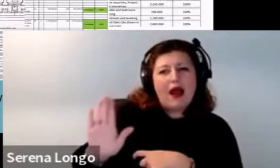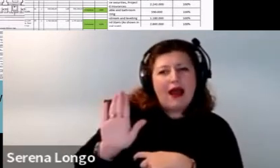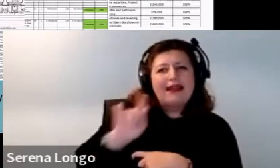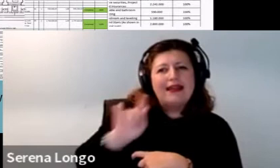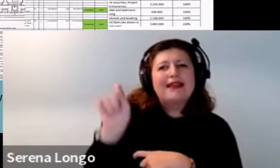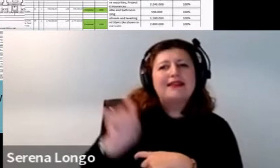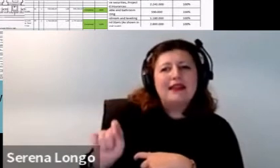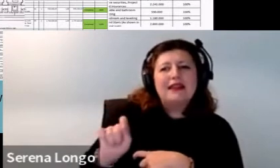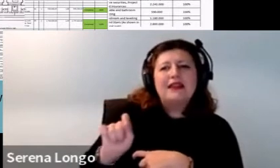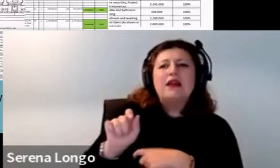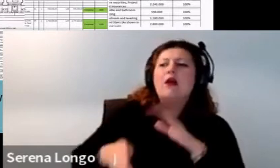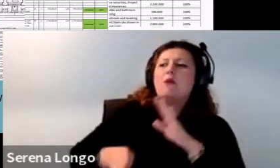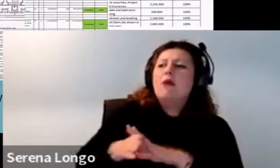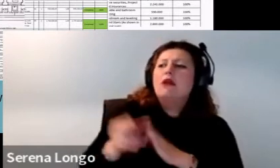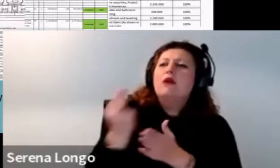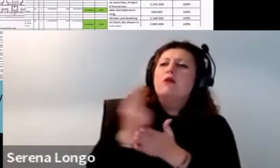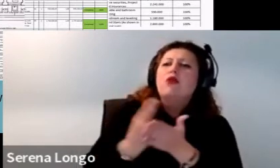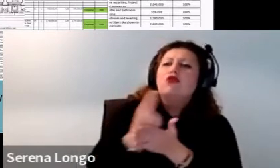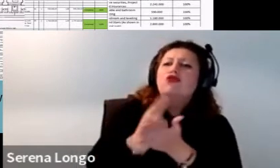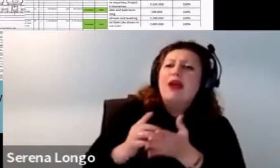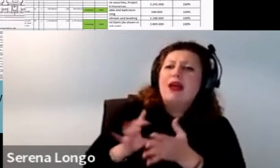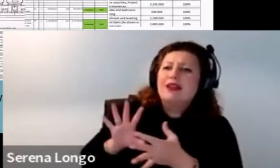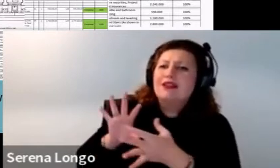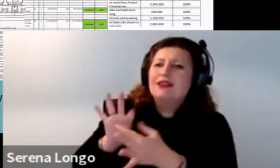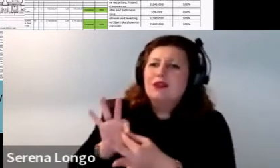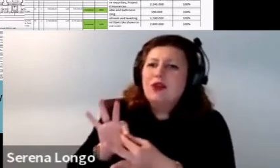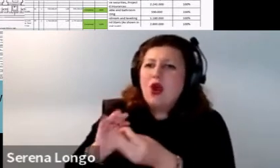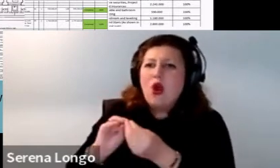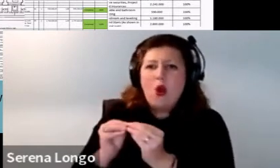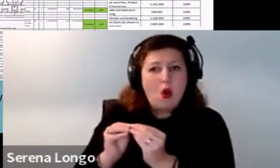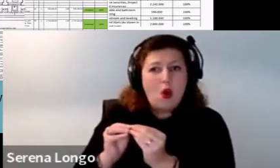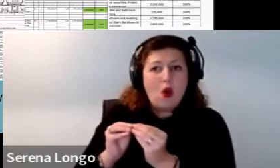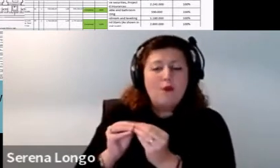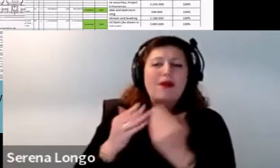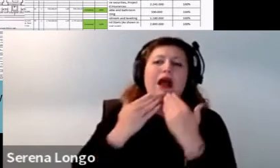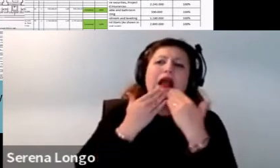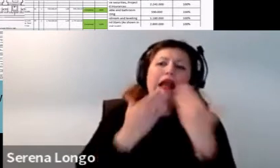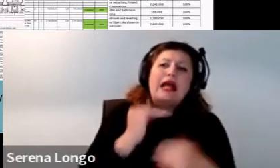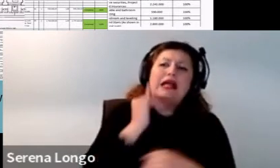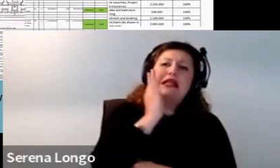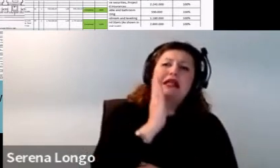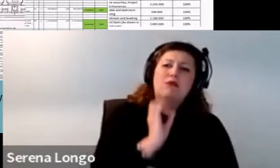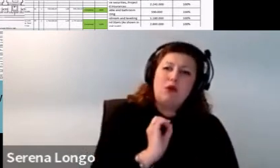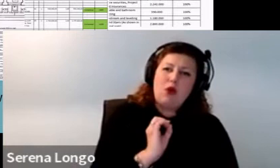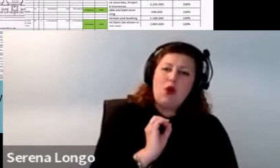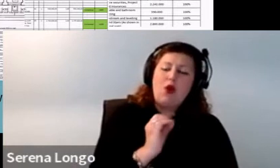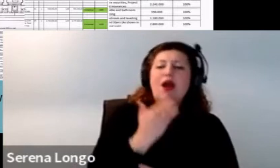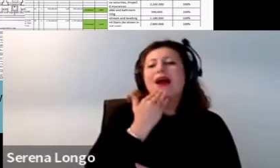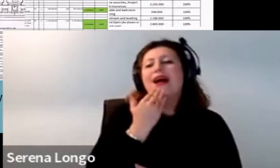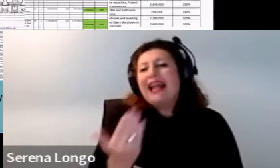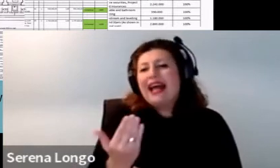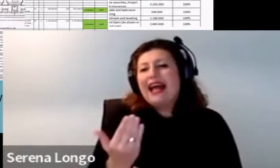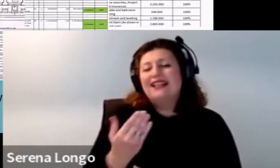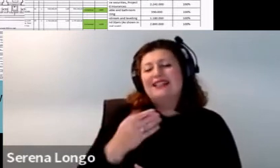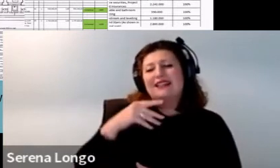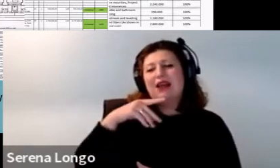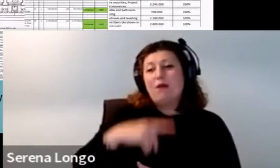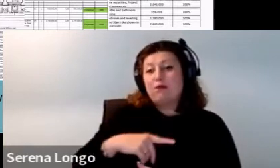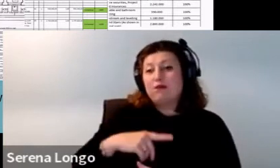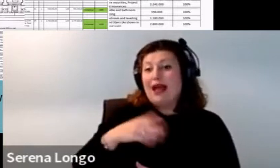la progettazione. E qui per fortuna il team in loco di Ibo, nella fattispecie Paola, negli anni